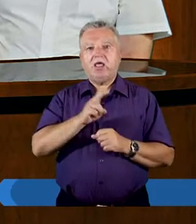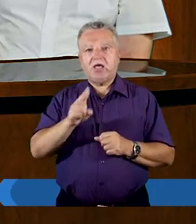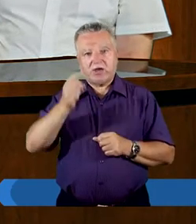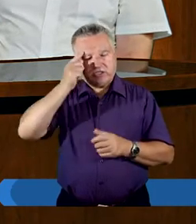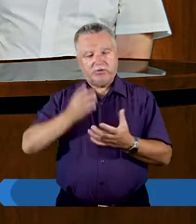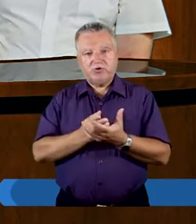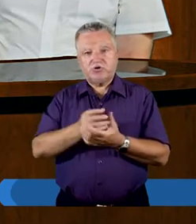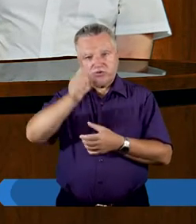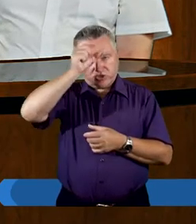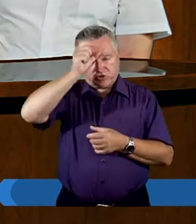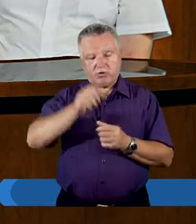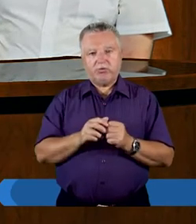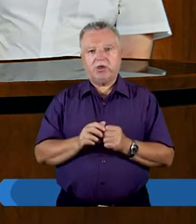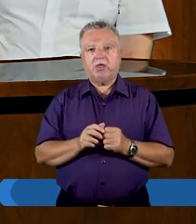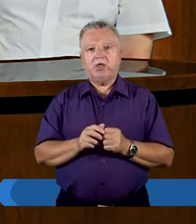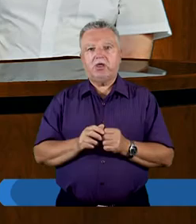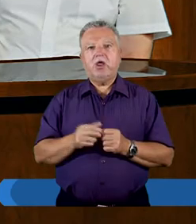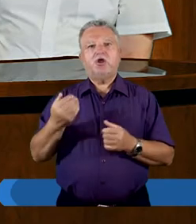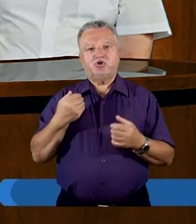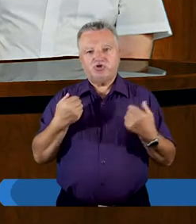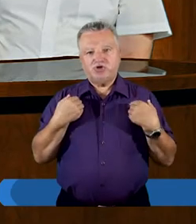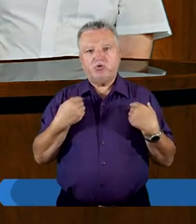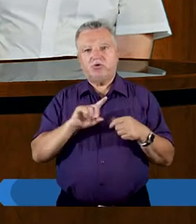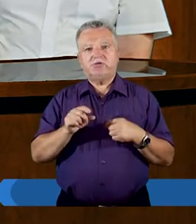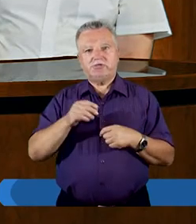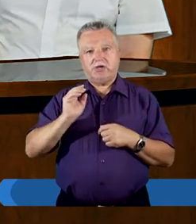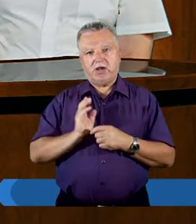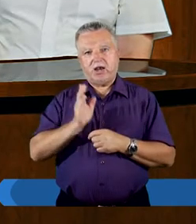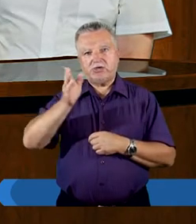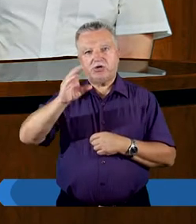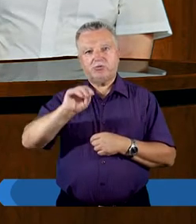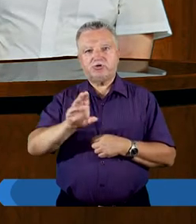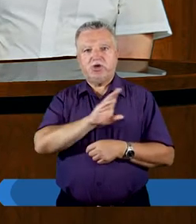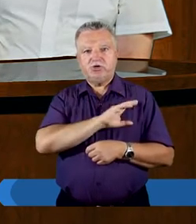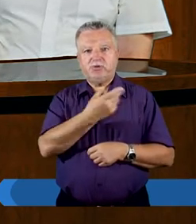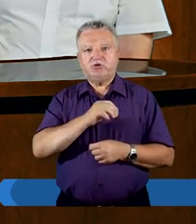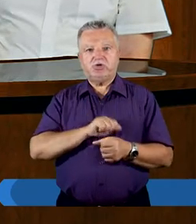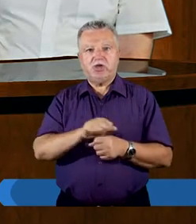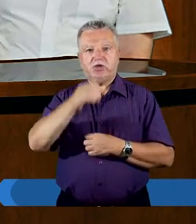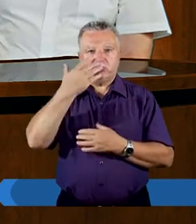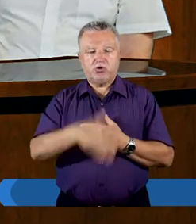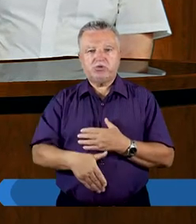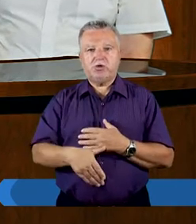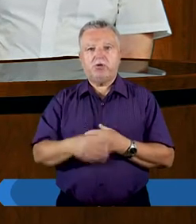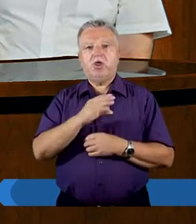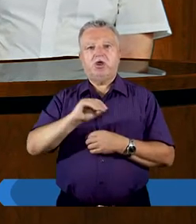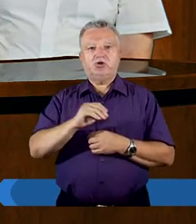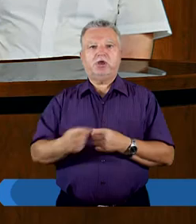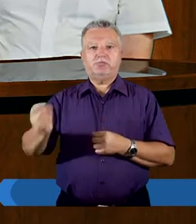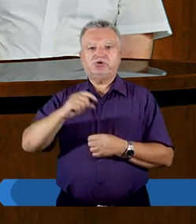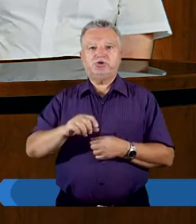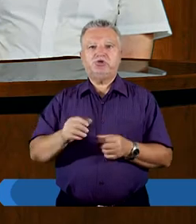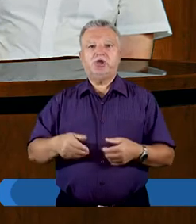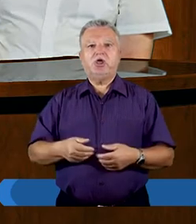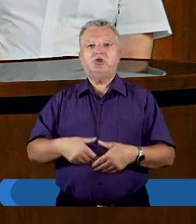każdy wierzący człowiek żył z nadzieją, że śmierć nie jest końcem, że przyjdzie